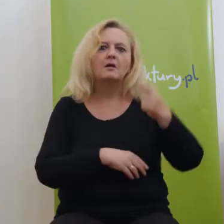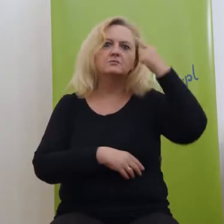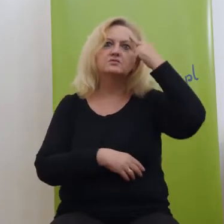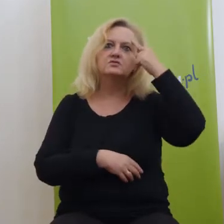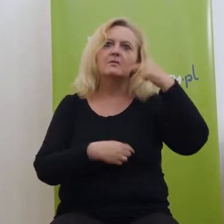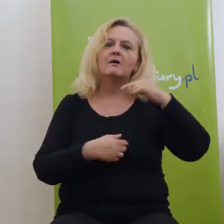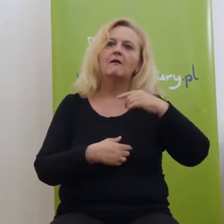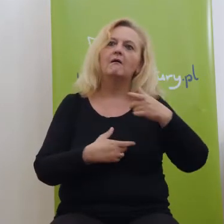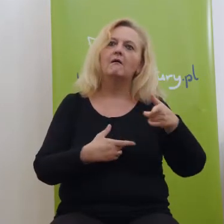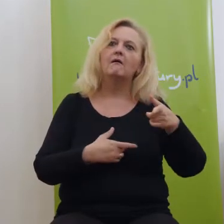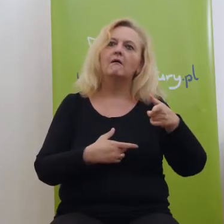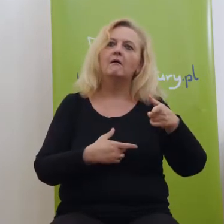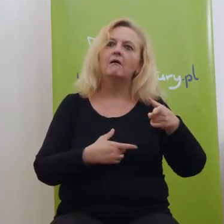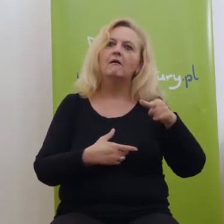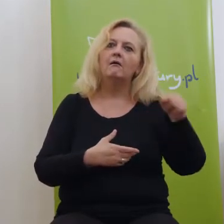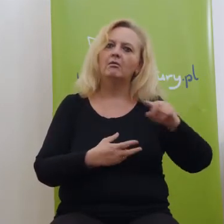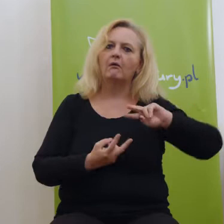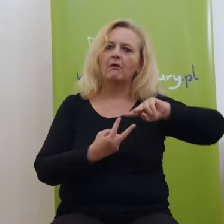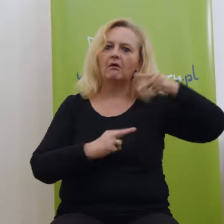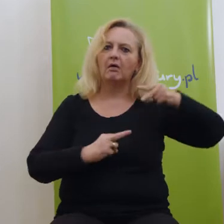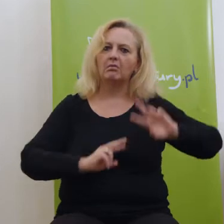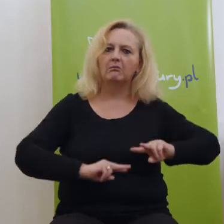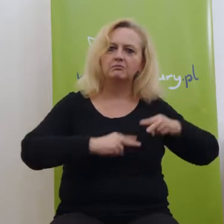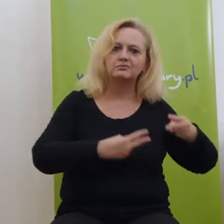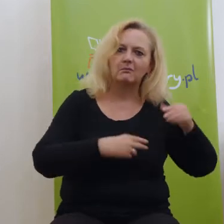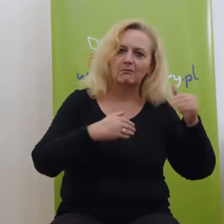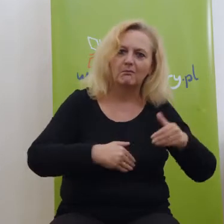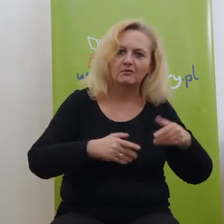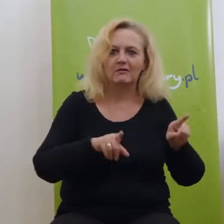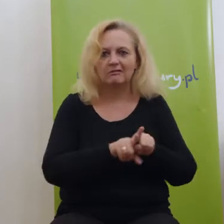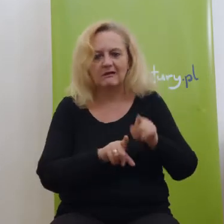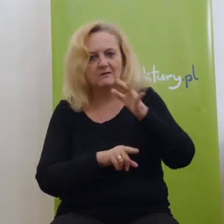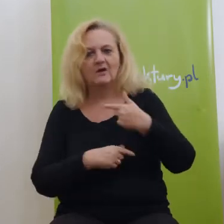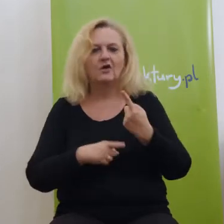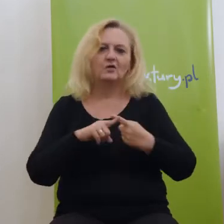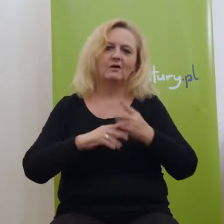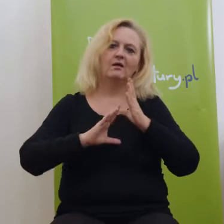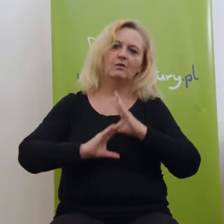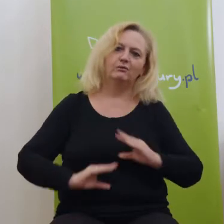to przypadkiem nie jest po prostu genetyka i troszeczkę mi wtedy przechodzi.